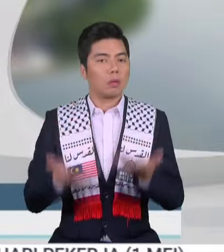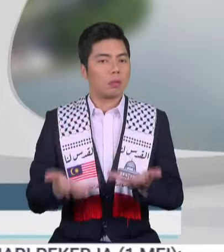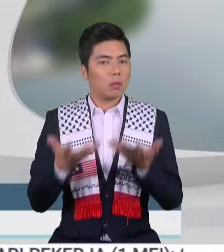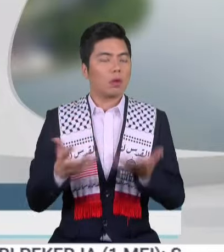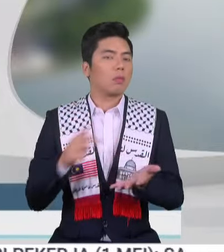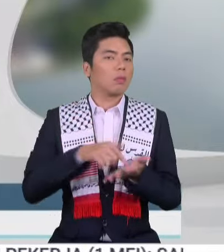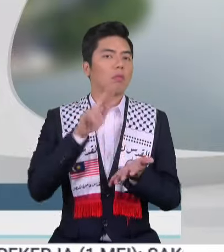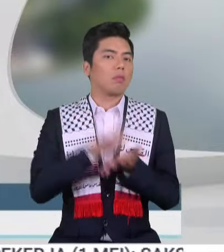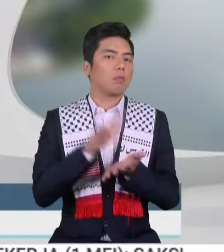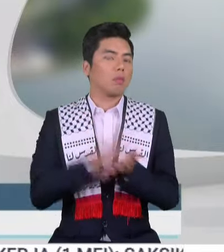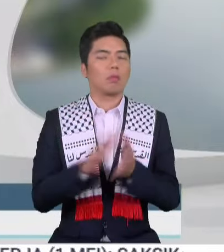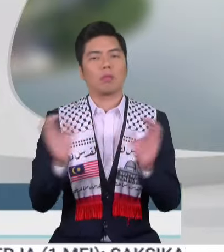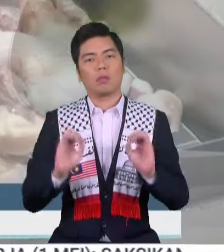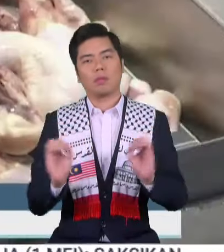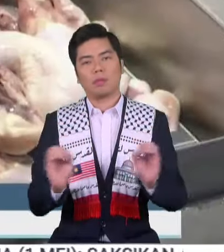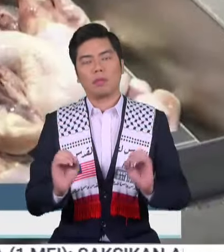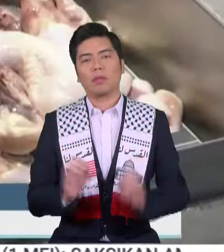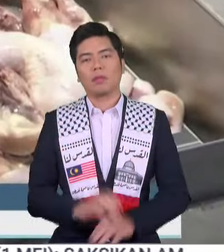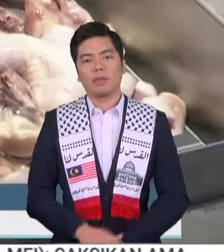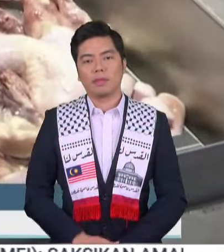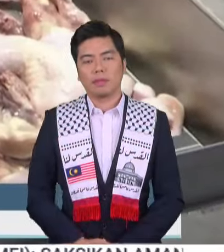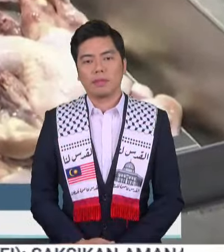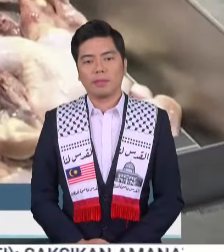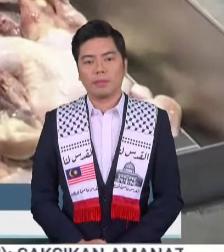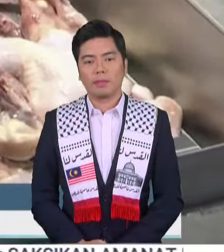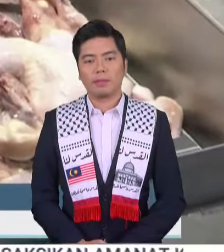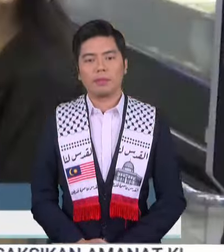tidak disahkan.